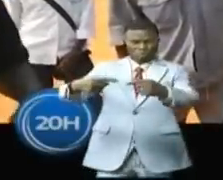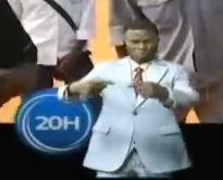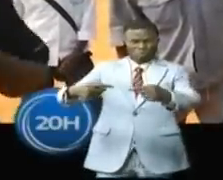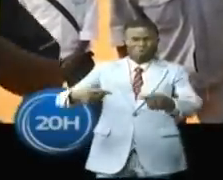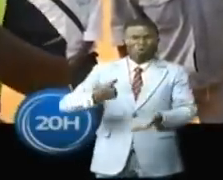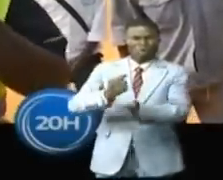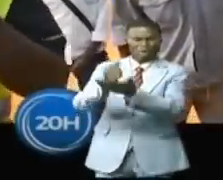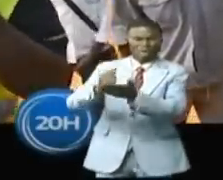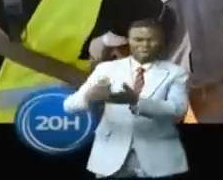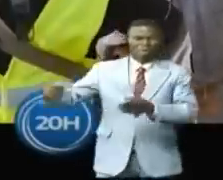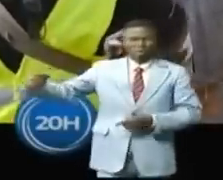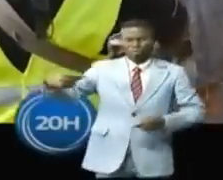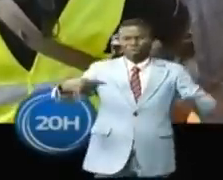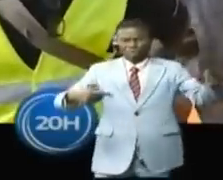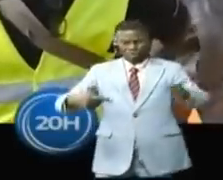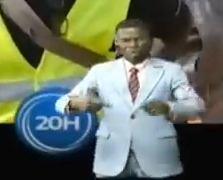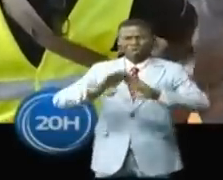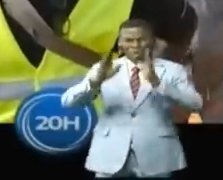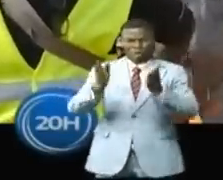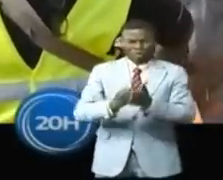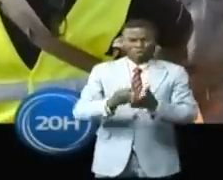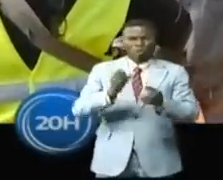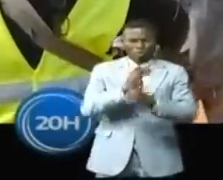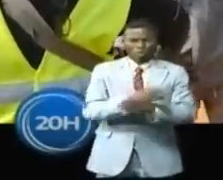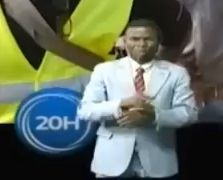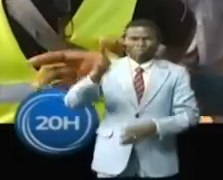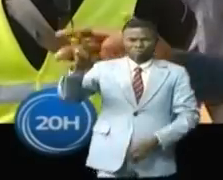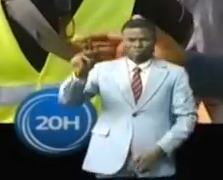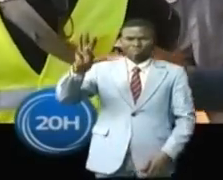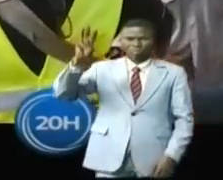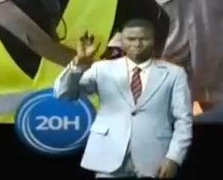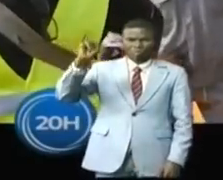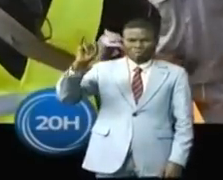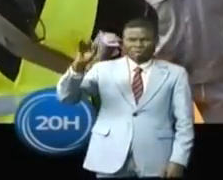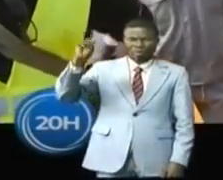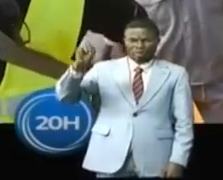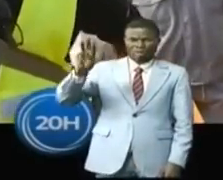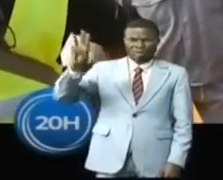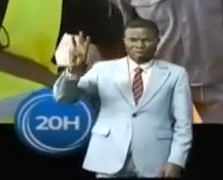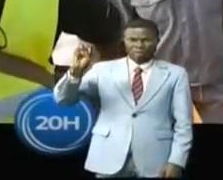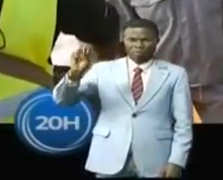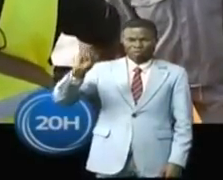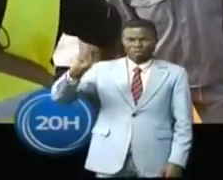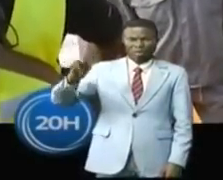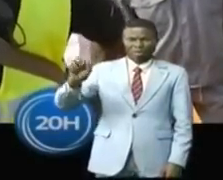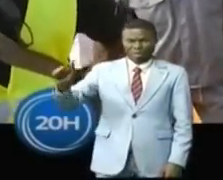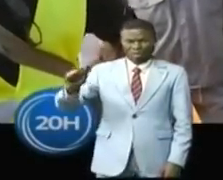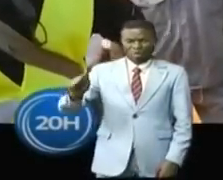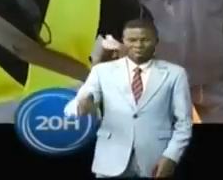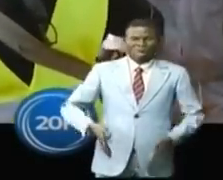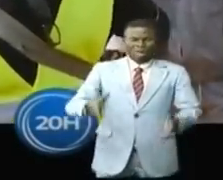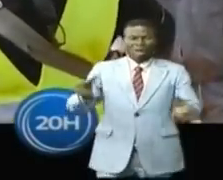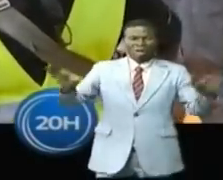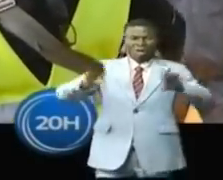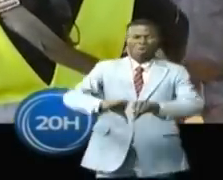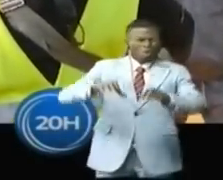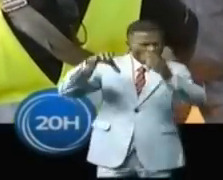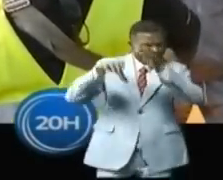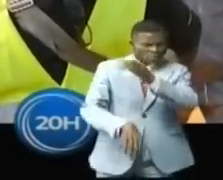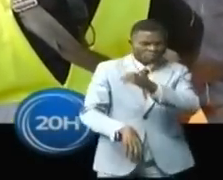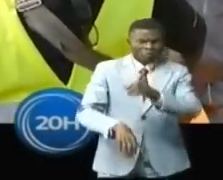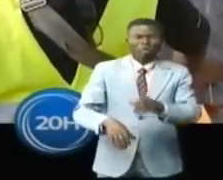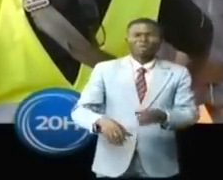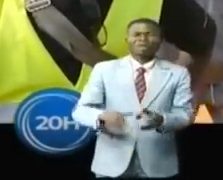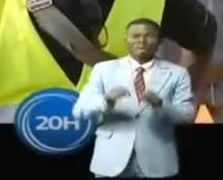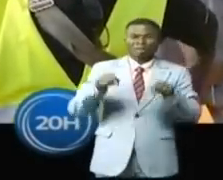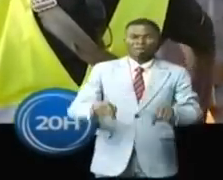que tout se réalise. Ici à Kimwenza, vous le voyez vous-même, on avait une érosion de 7 km.